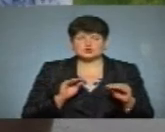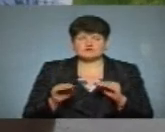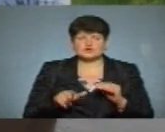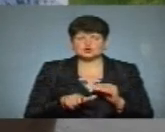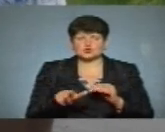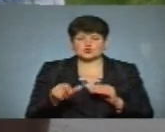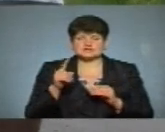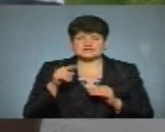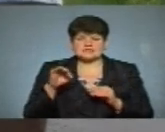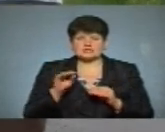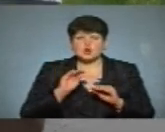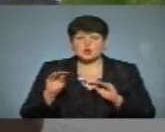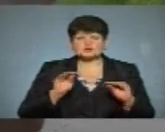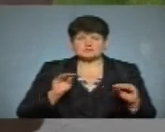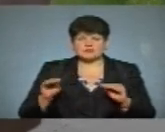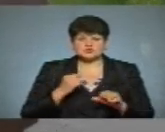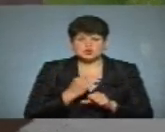знаків, розбивочні роботи.